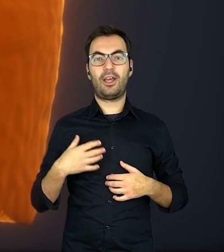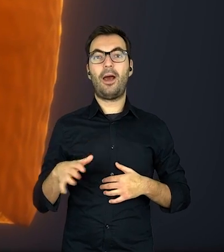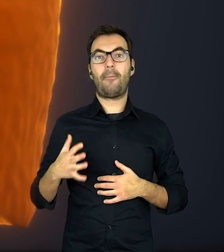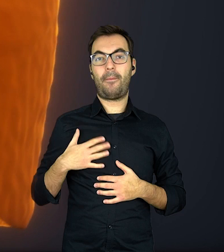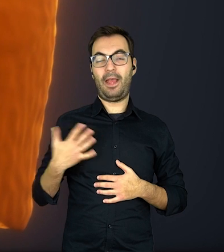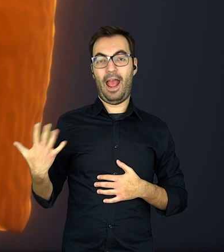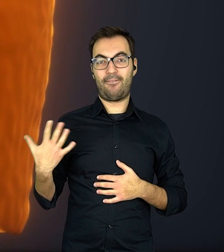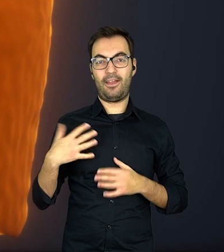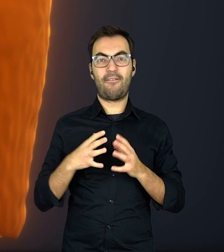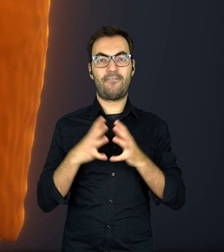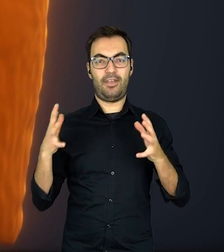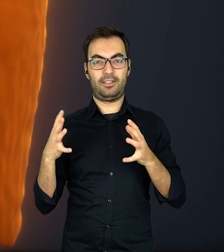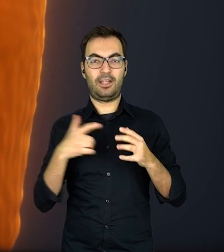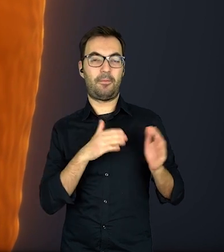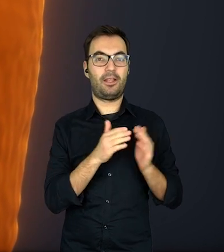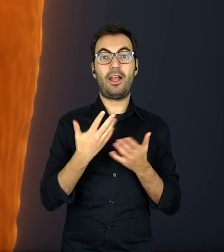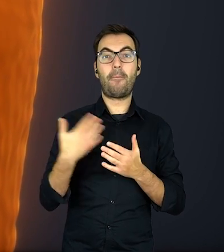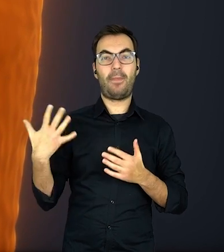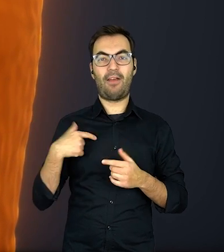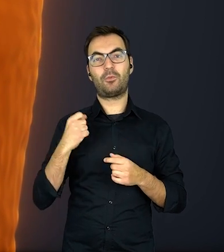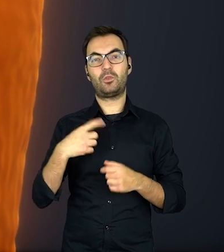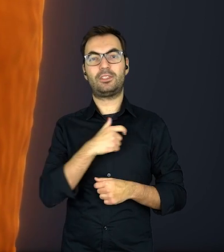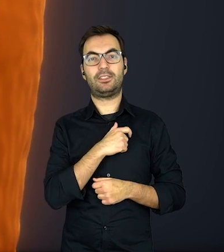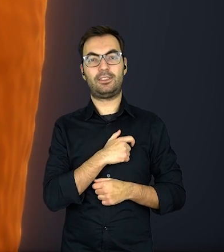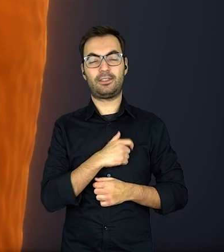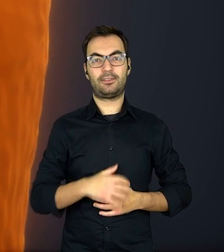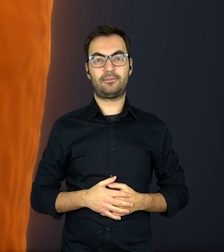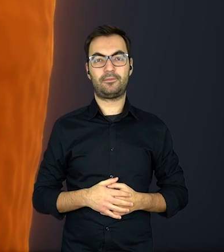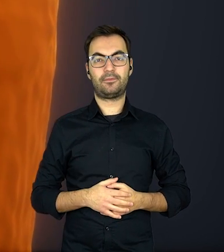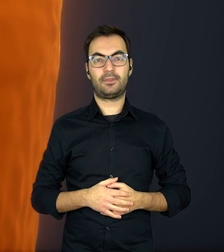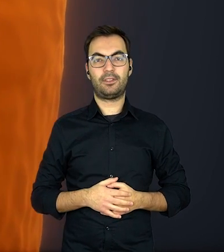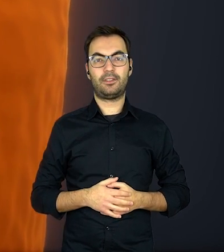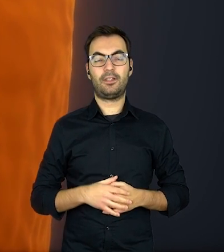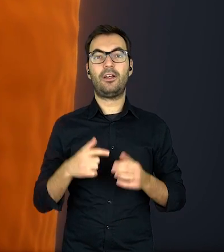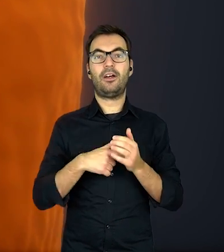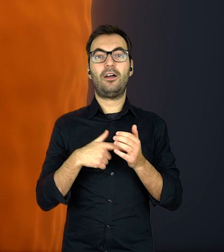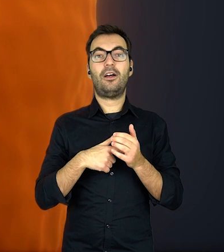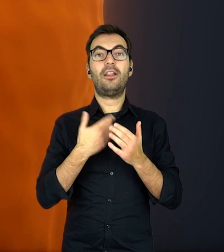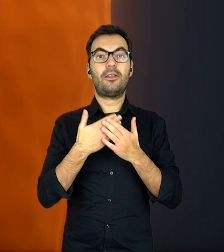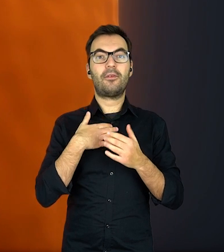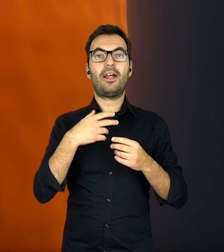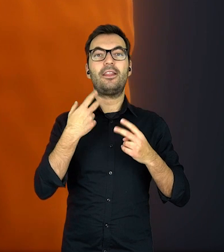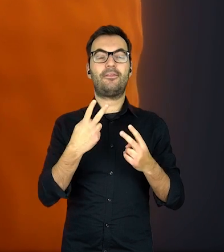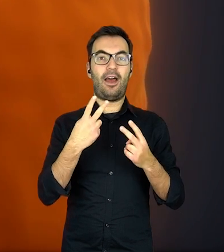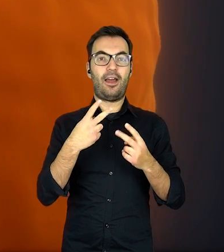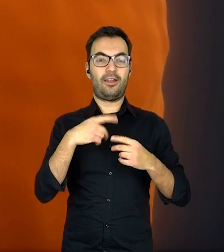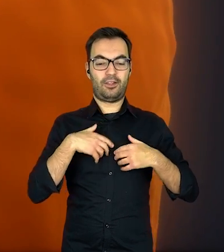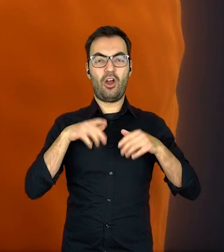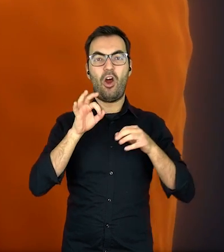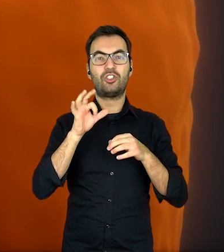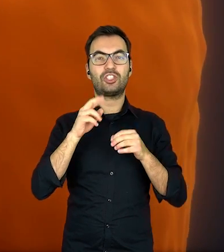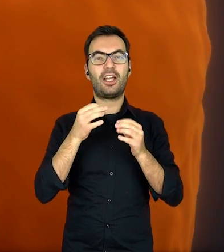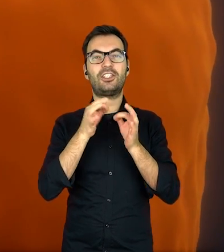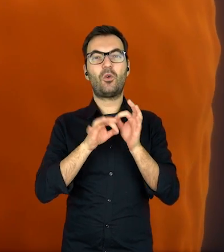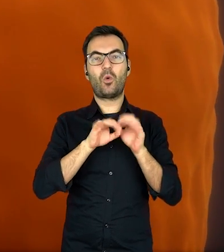płuco jest większe niż lewe, ponieważ po lewej stronie znajduje się serce. Ponieważ mamy dwa płuca, tchawica rozdziela się na dwa oskrzela, czyli